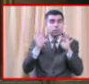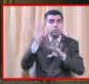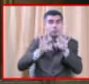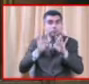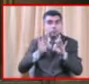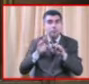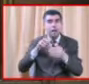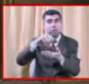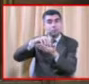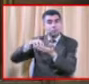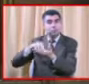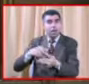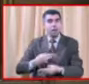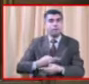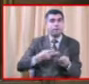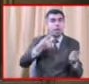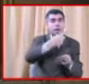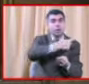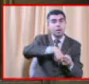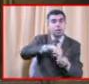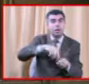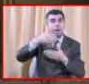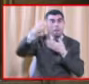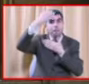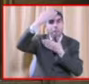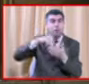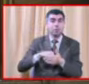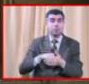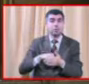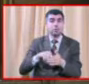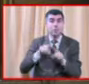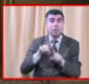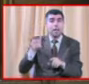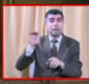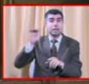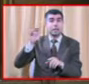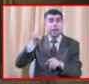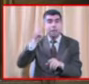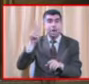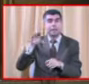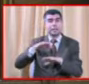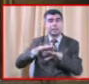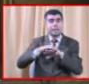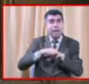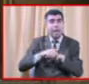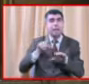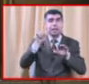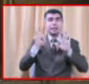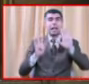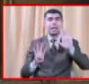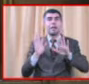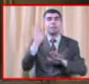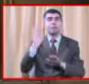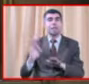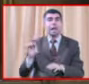حسب الجهات، كنلاحظوا أن بعض الجهات إلا كانت مثل الدار الرباط سلا عندها 19%، الدار